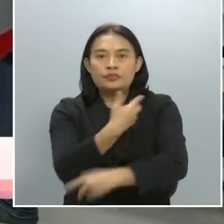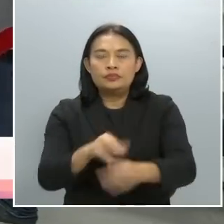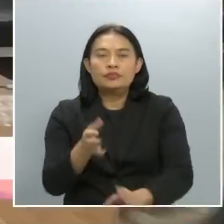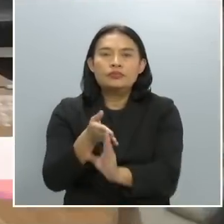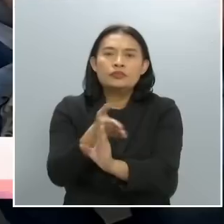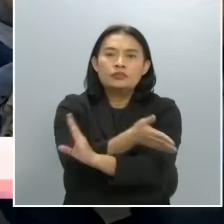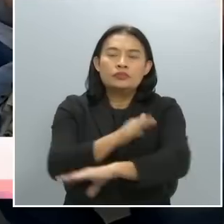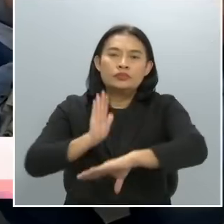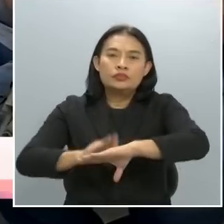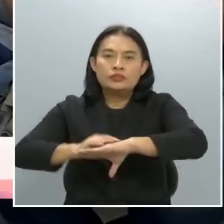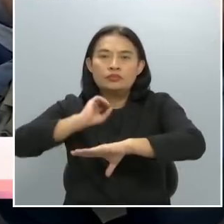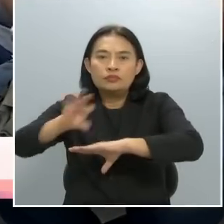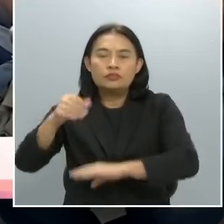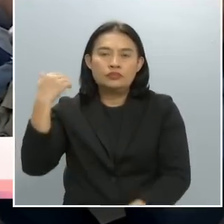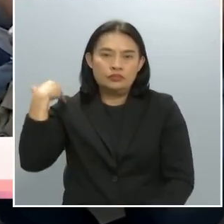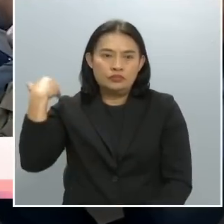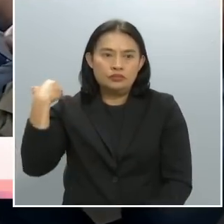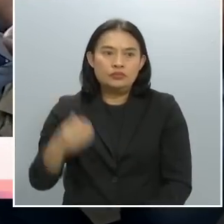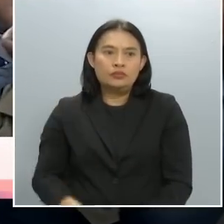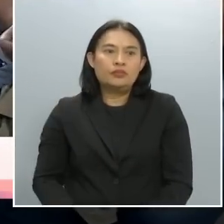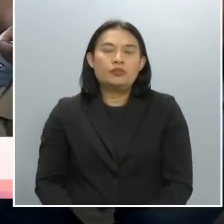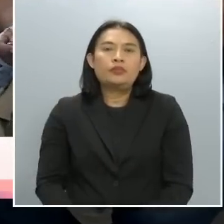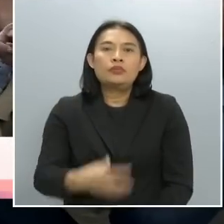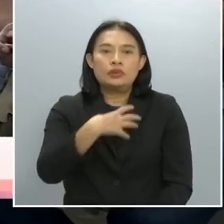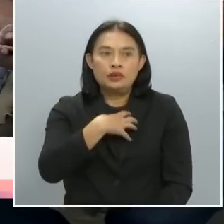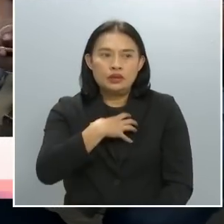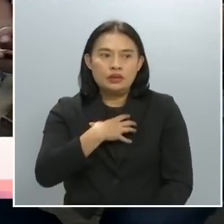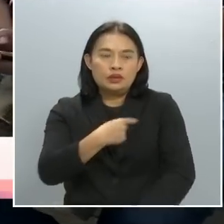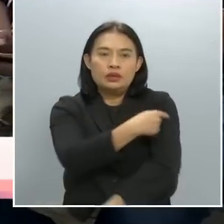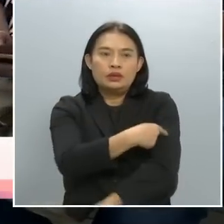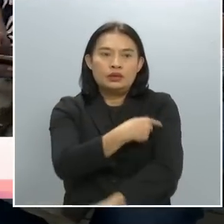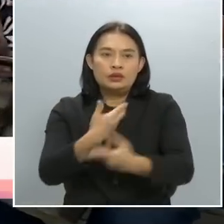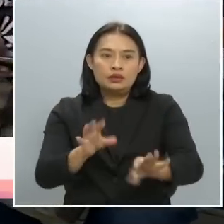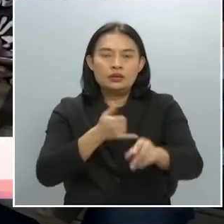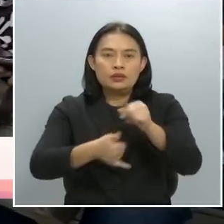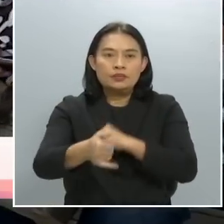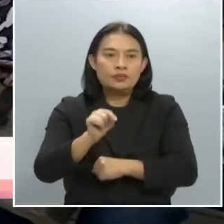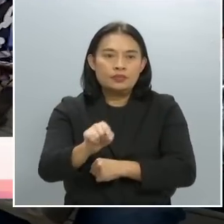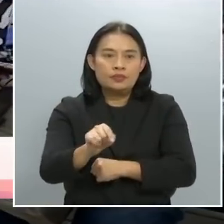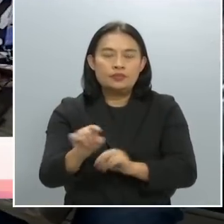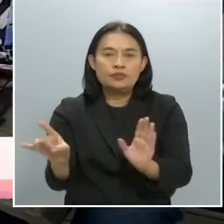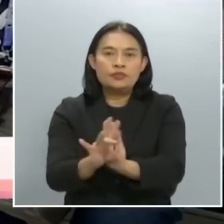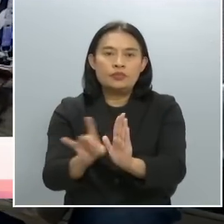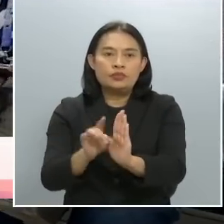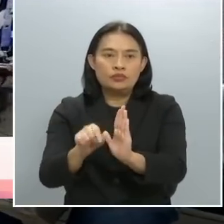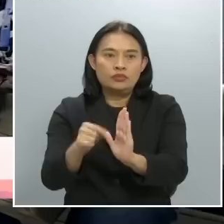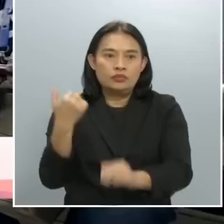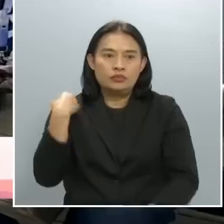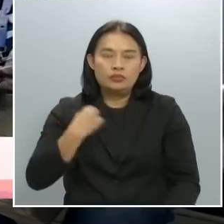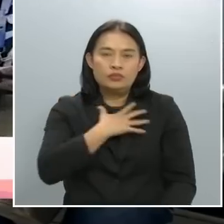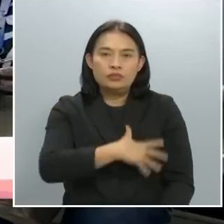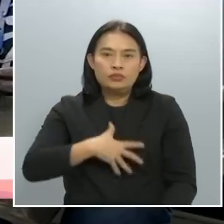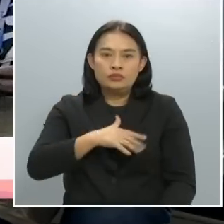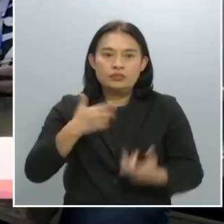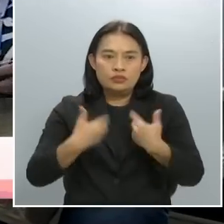แต่เนื่องจากเขาก็อยากจะไปสักไม่ได้คิดอะไรก็เลยไปแต่สุดท้ายนะคะก็ถูกลวนลามทางแคทเ